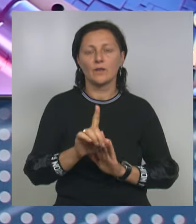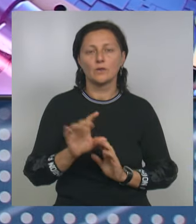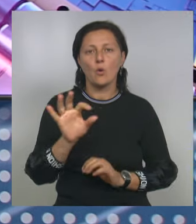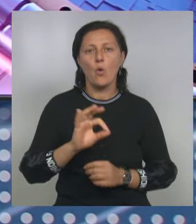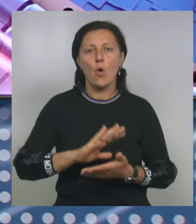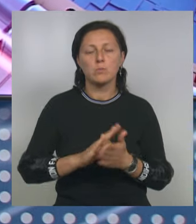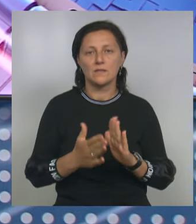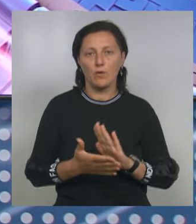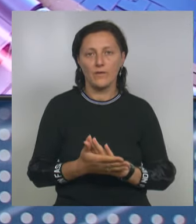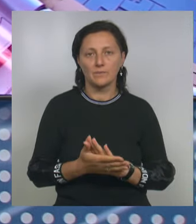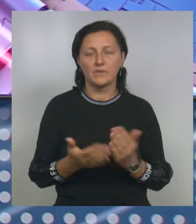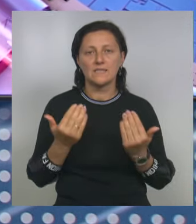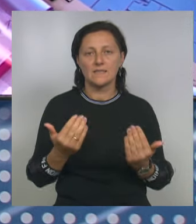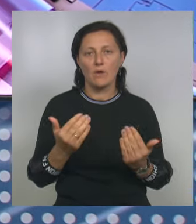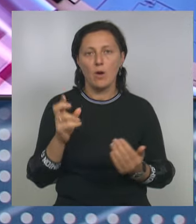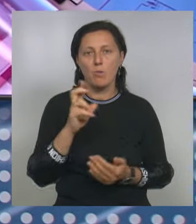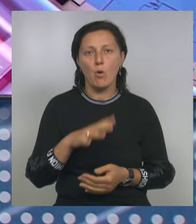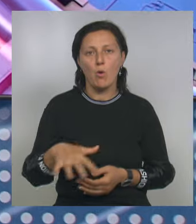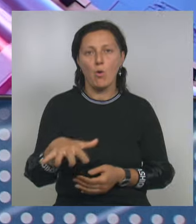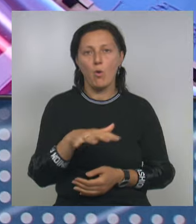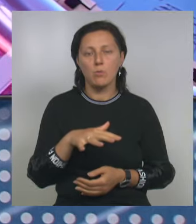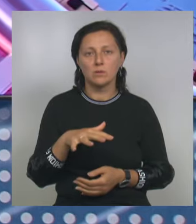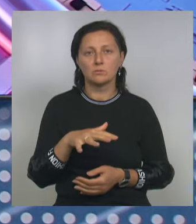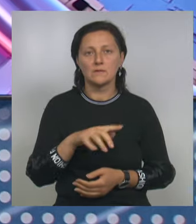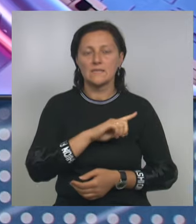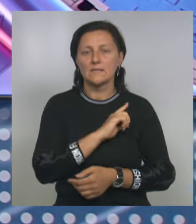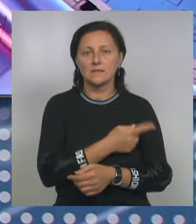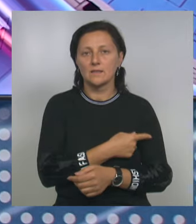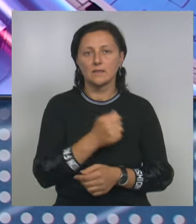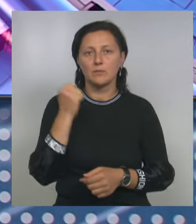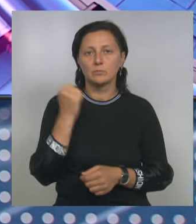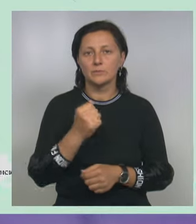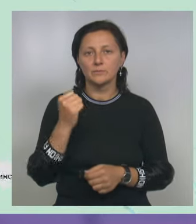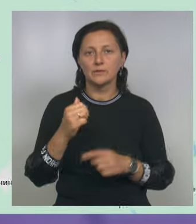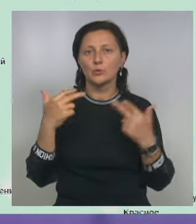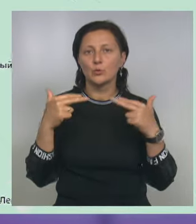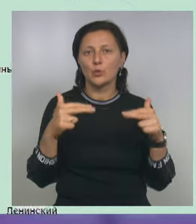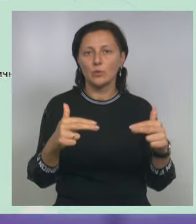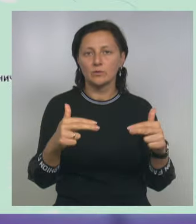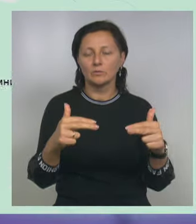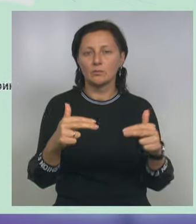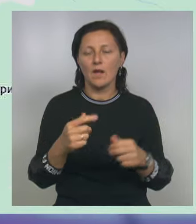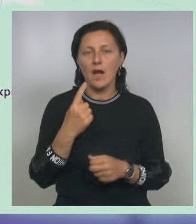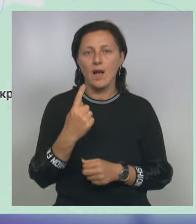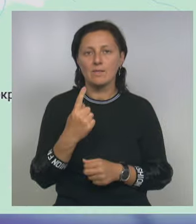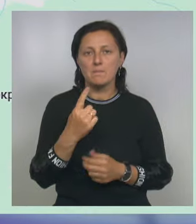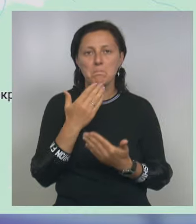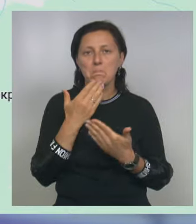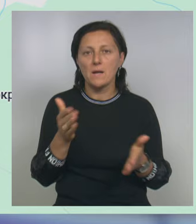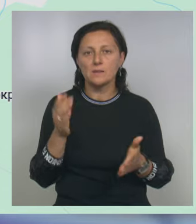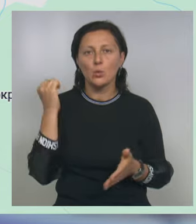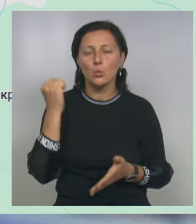оперативной обстановке. Сегодня Белгородская область под интенсивной атакой вражеских дронов. Один из последних